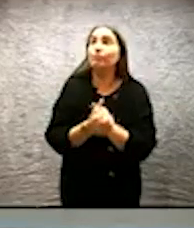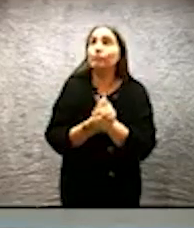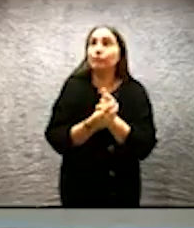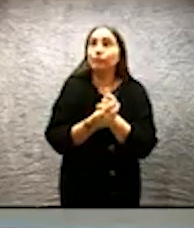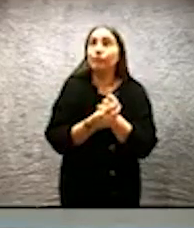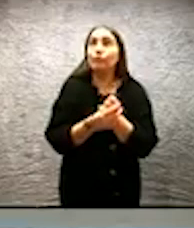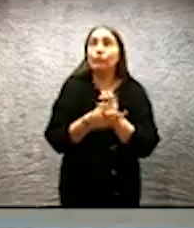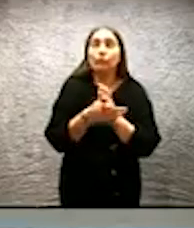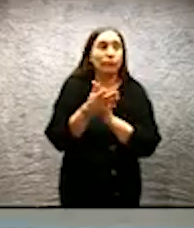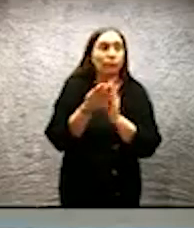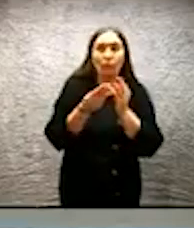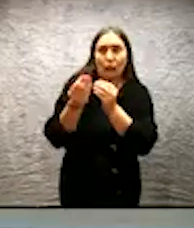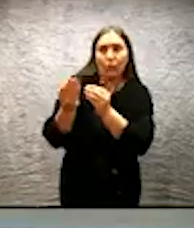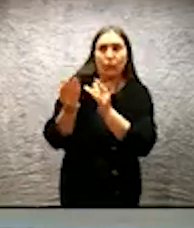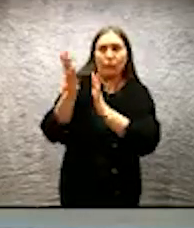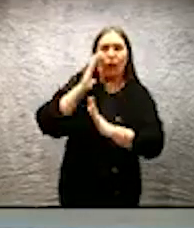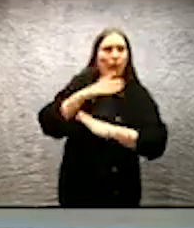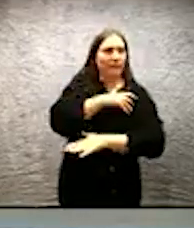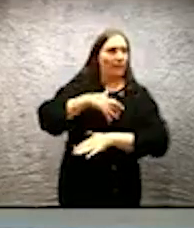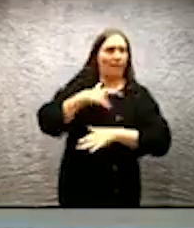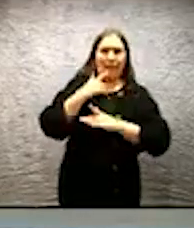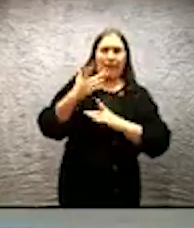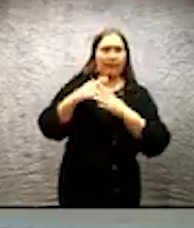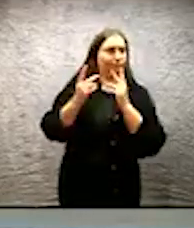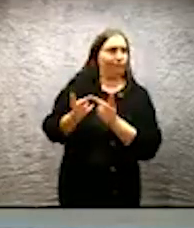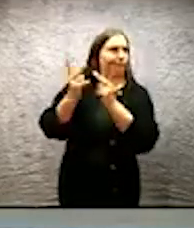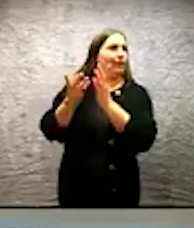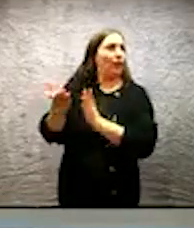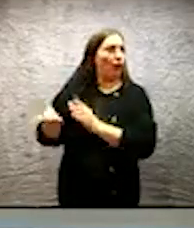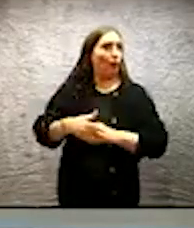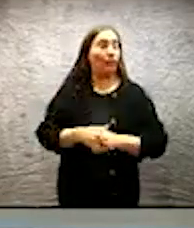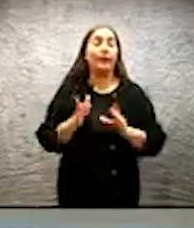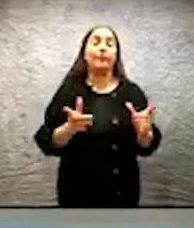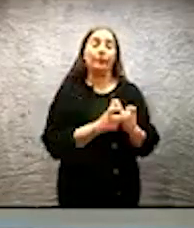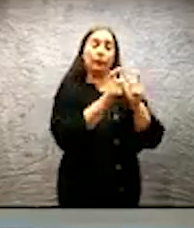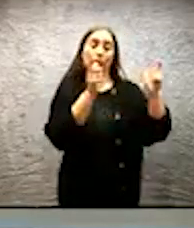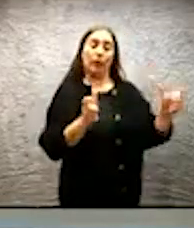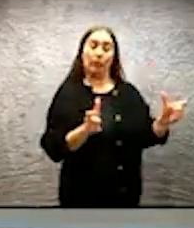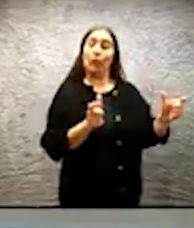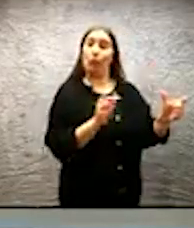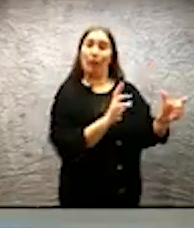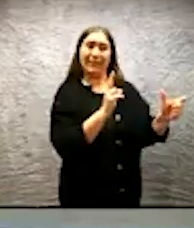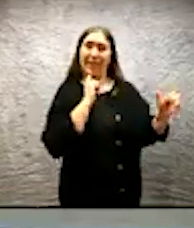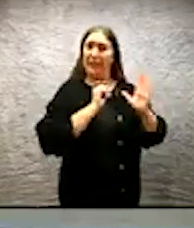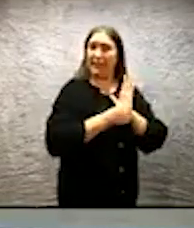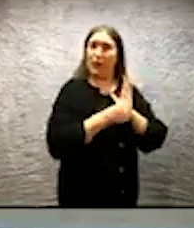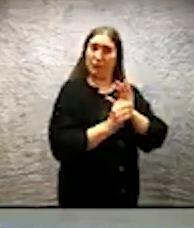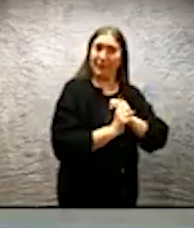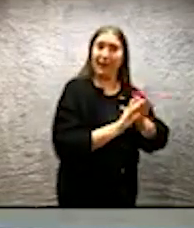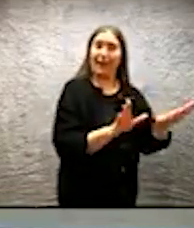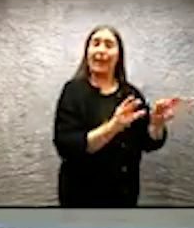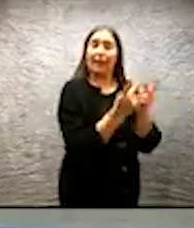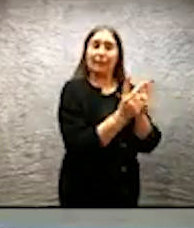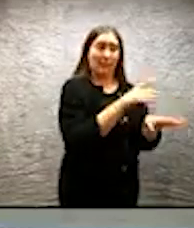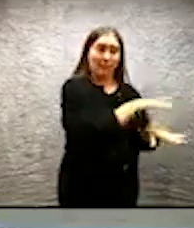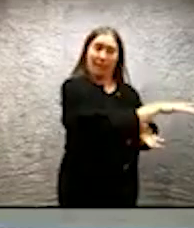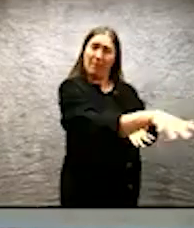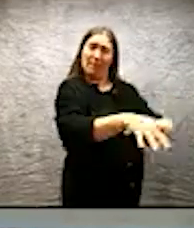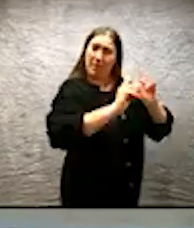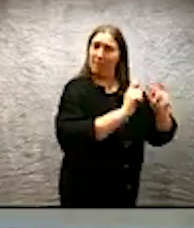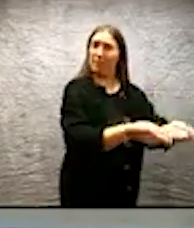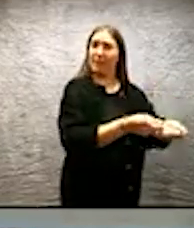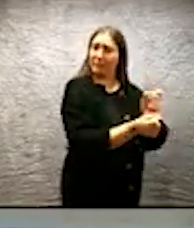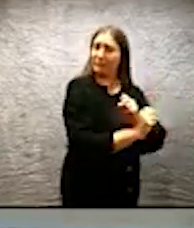à notre ancien maire. Le tout étant que le château de Robertsart a son identité, le parc du château de Robertsart a son